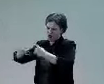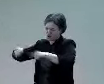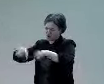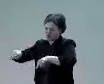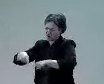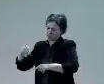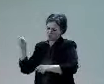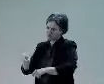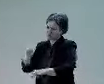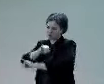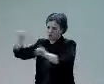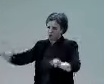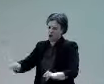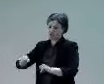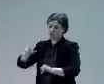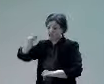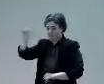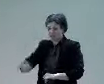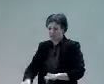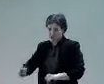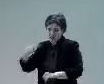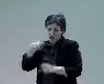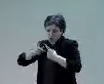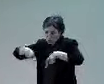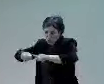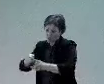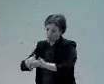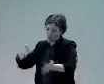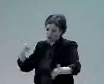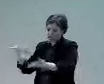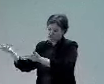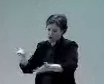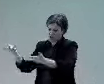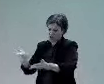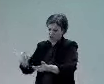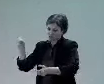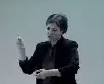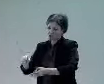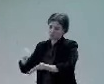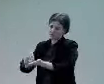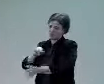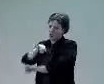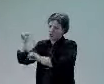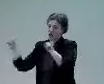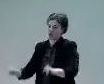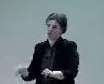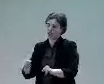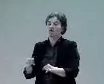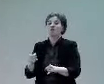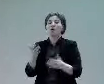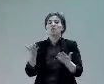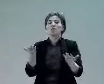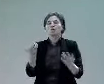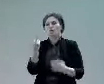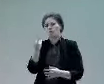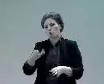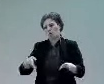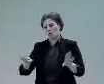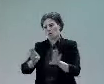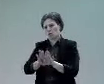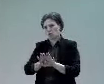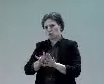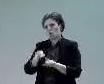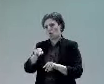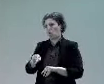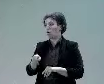più importante per l'Italia sull'accoglienza. Ci sono tre cose, davvero chiudo, che questa maggioranza